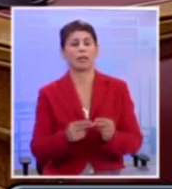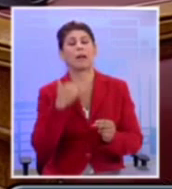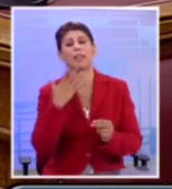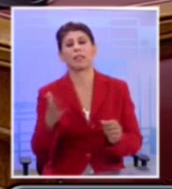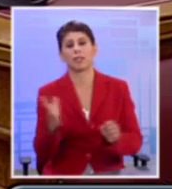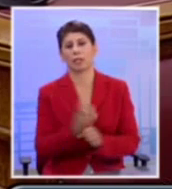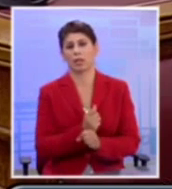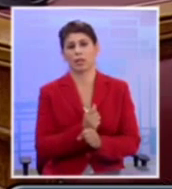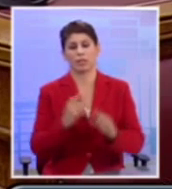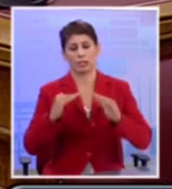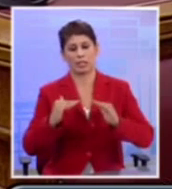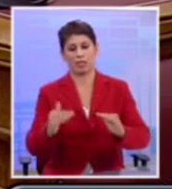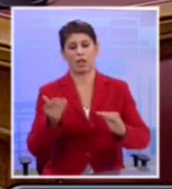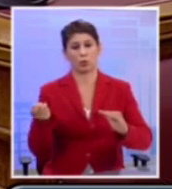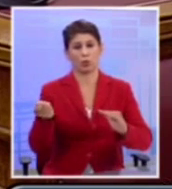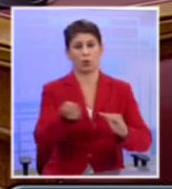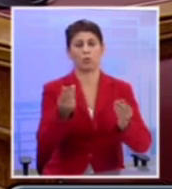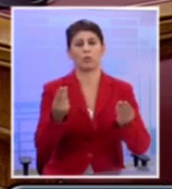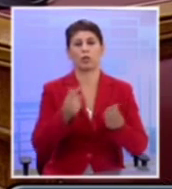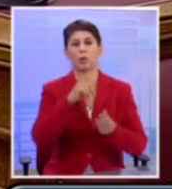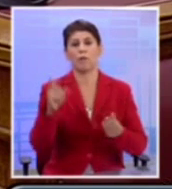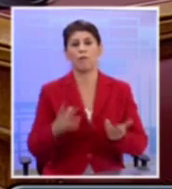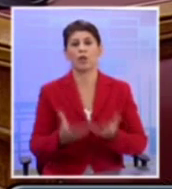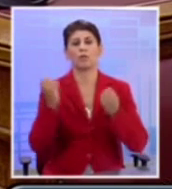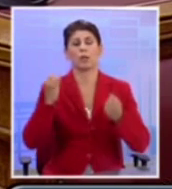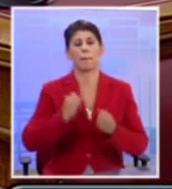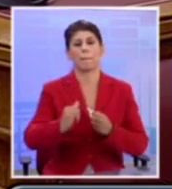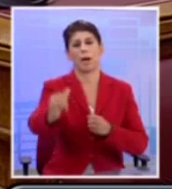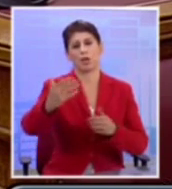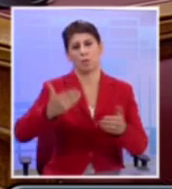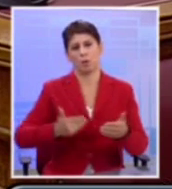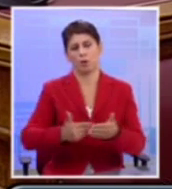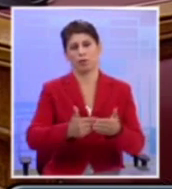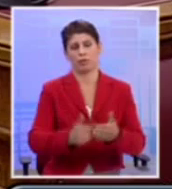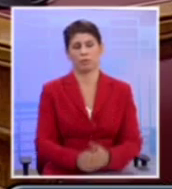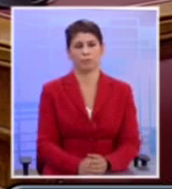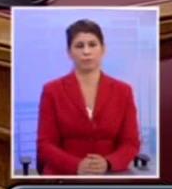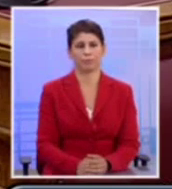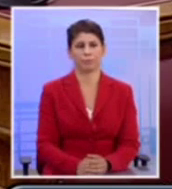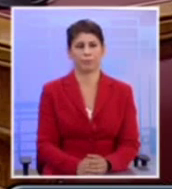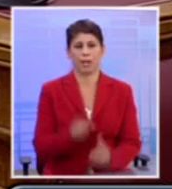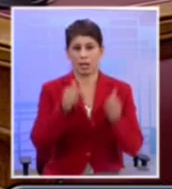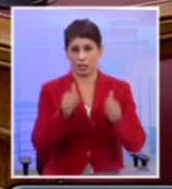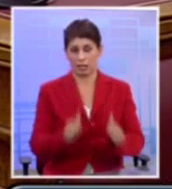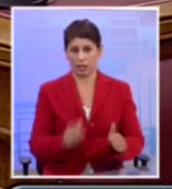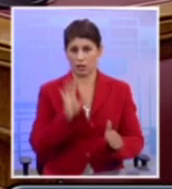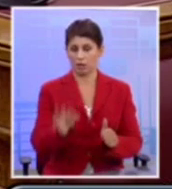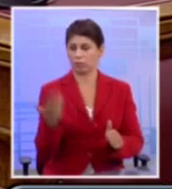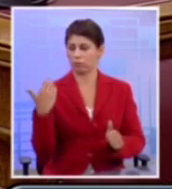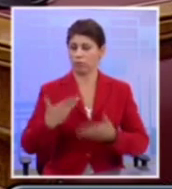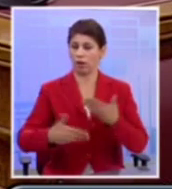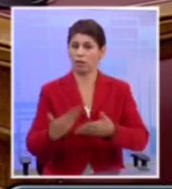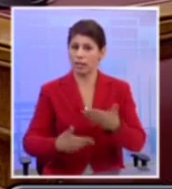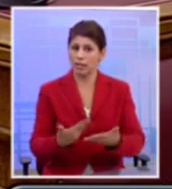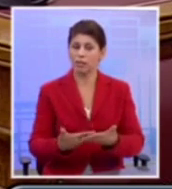η σταθερότητα του χρέους με τρόπο βιώσιμο και μακροπρόθεσμο. Η ανακοίνωση καταλήγει ότι οι πρόσφατες